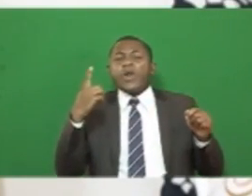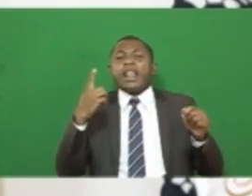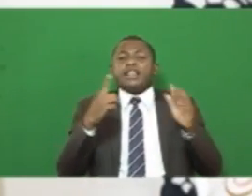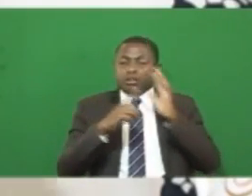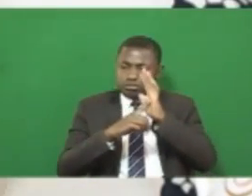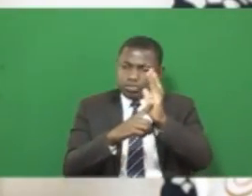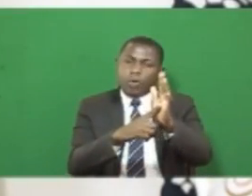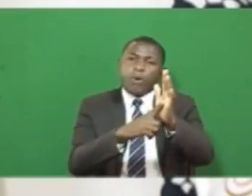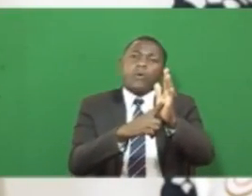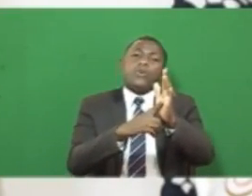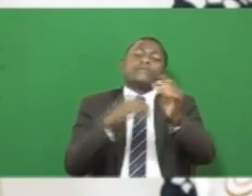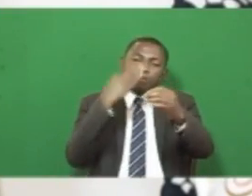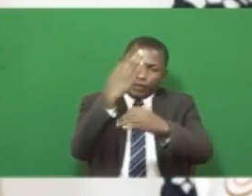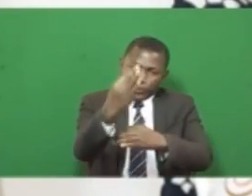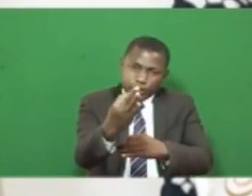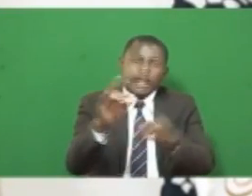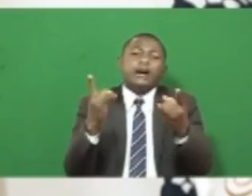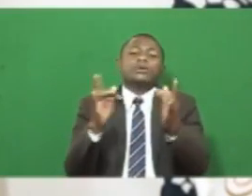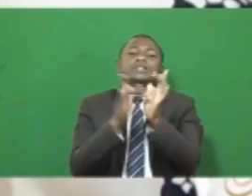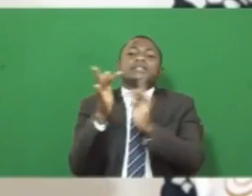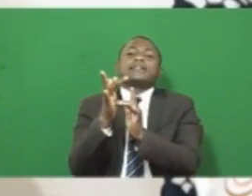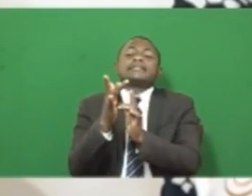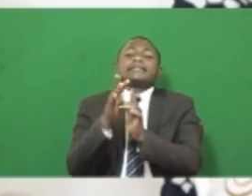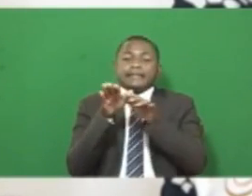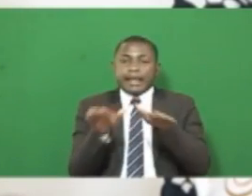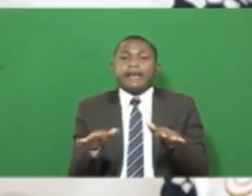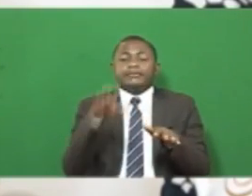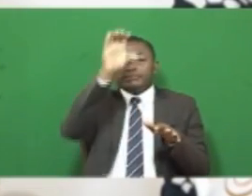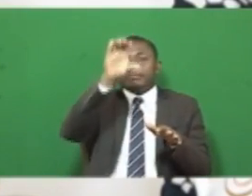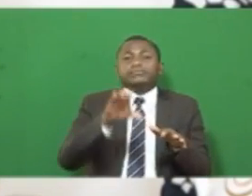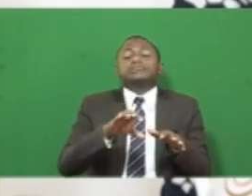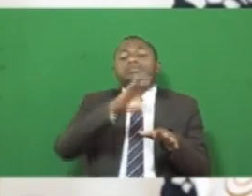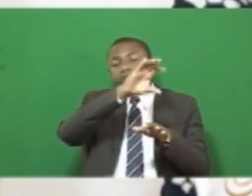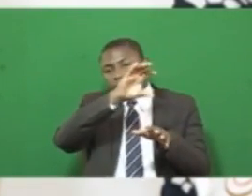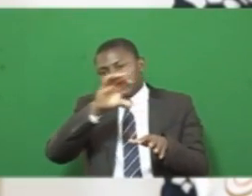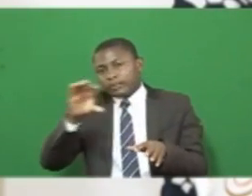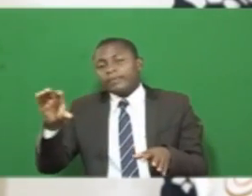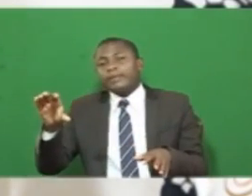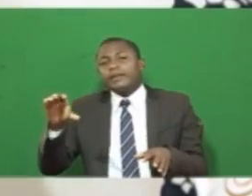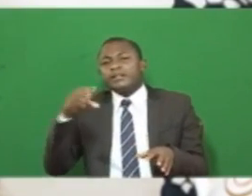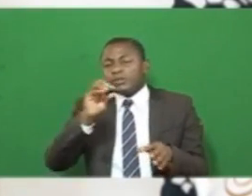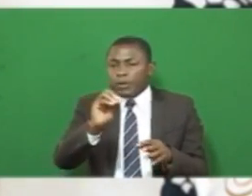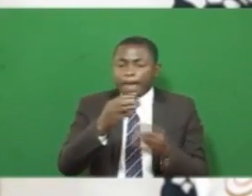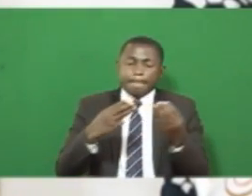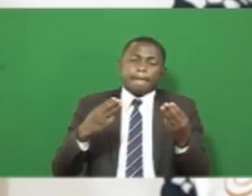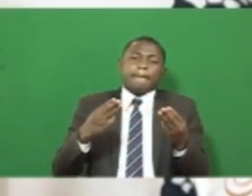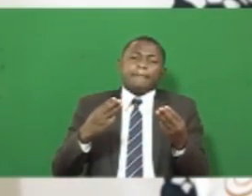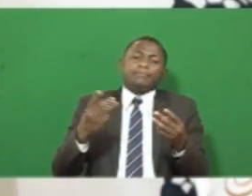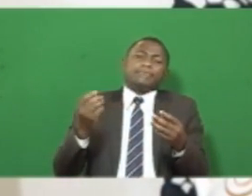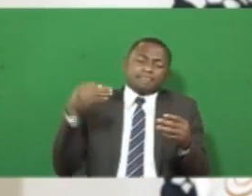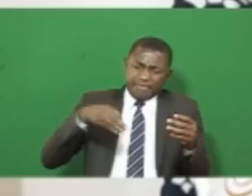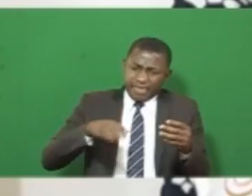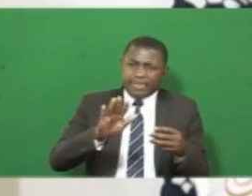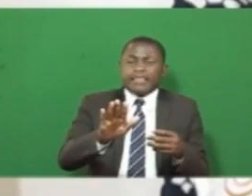zvaifananidzira kufa kwaizoita Jesu pakaofara. Saka mutemo iwoyo vanhu vachifamba mauri